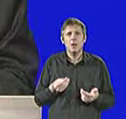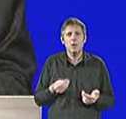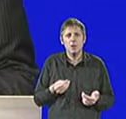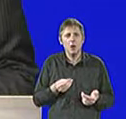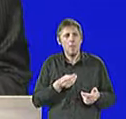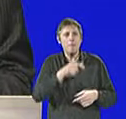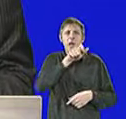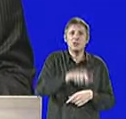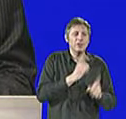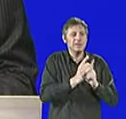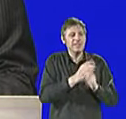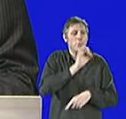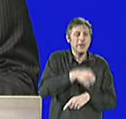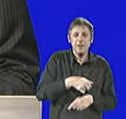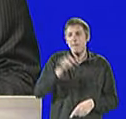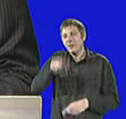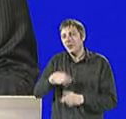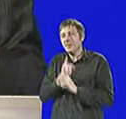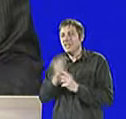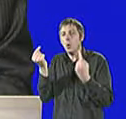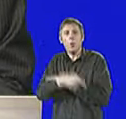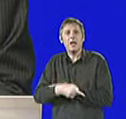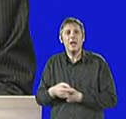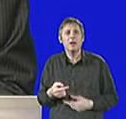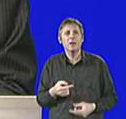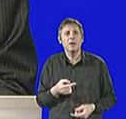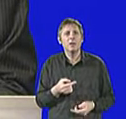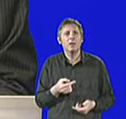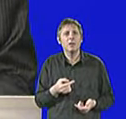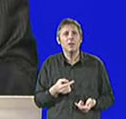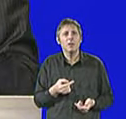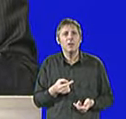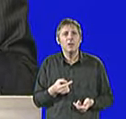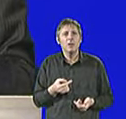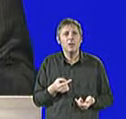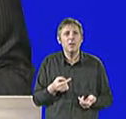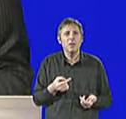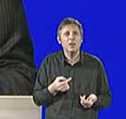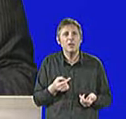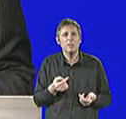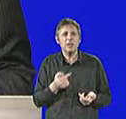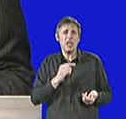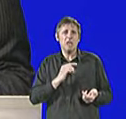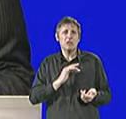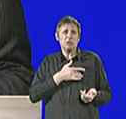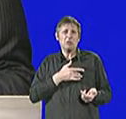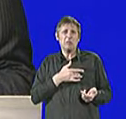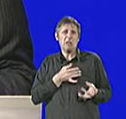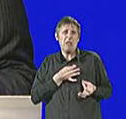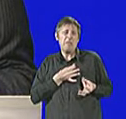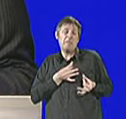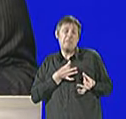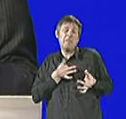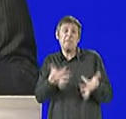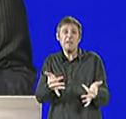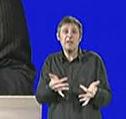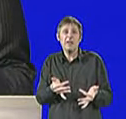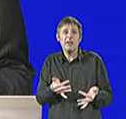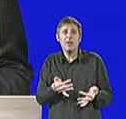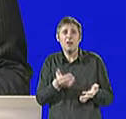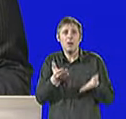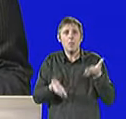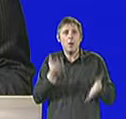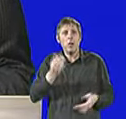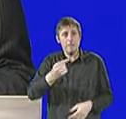les interlocuteurs, c'est peut-être blessant pour une sensibilité sans doute exacerbée, mais quand on parle de